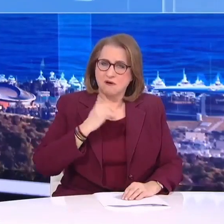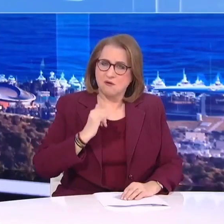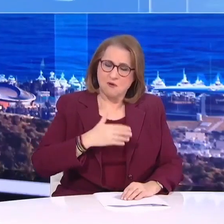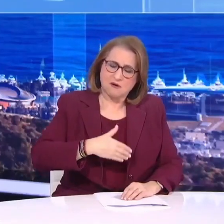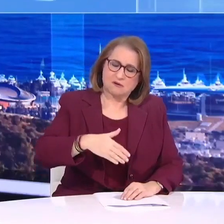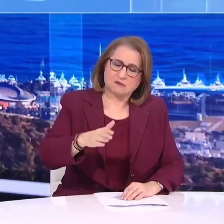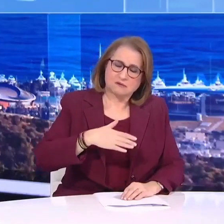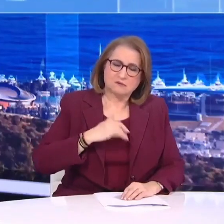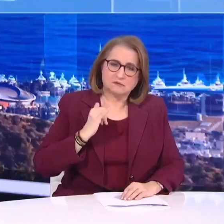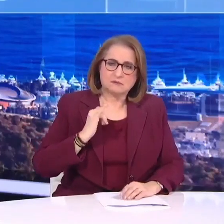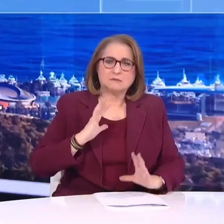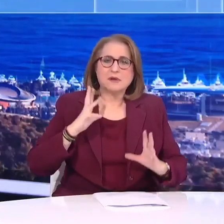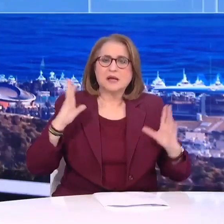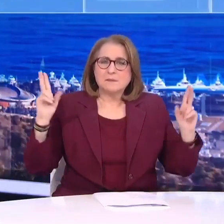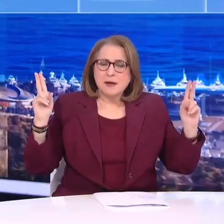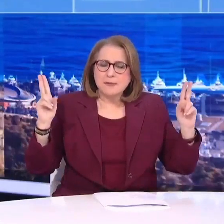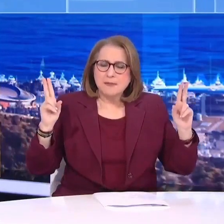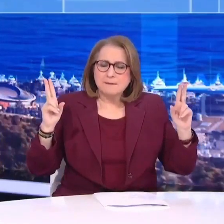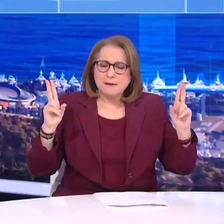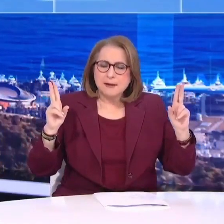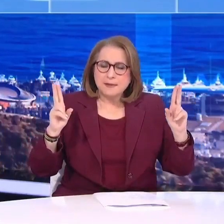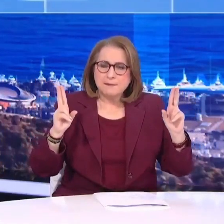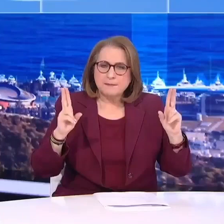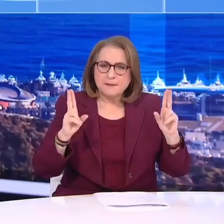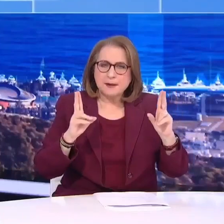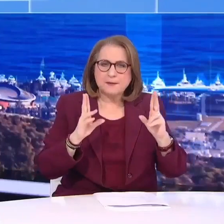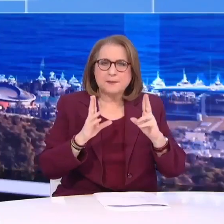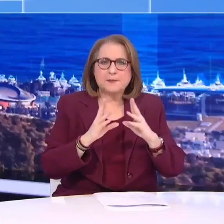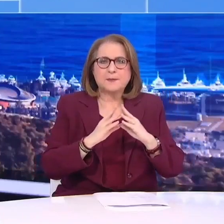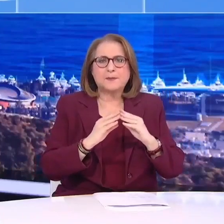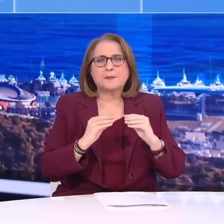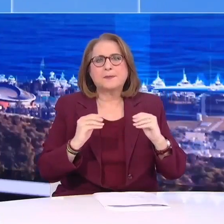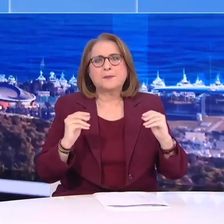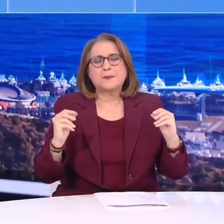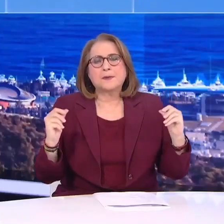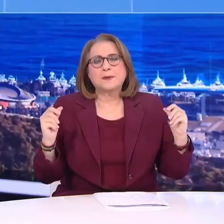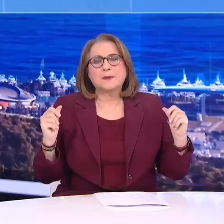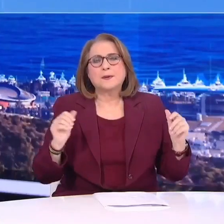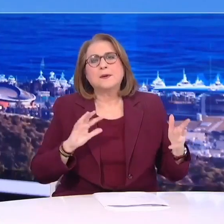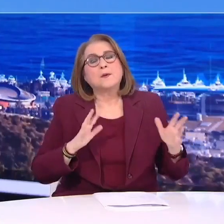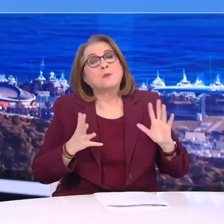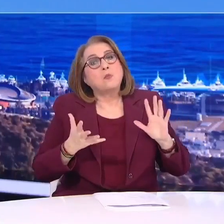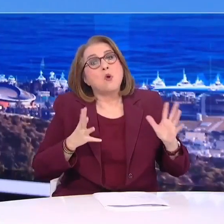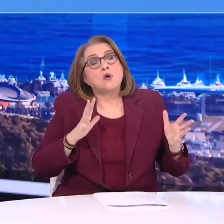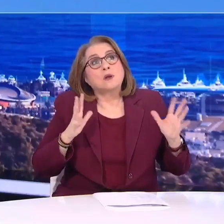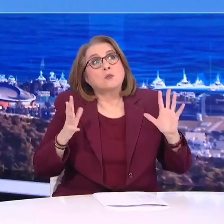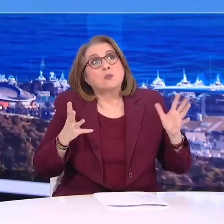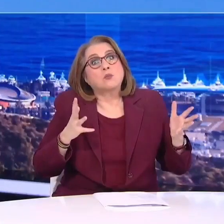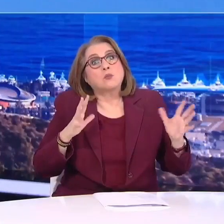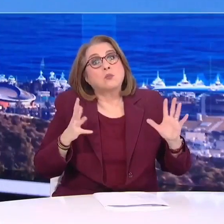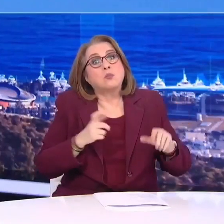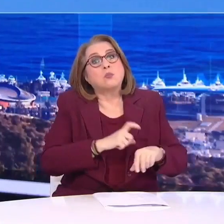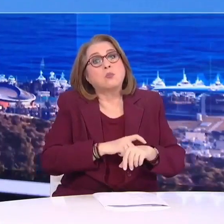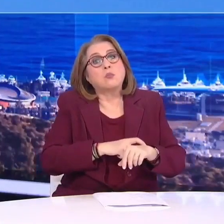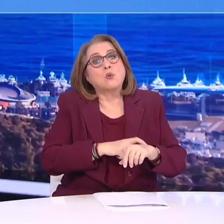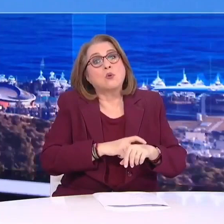χαμηλή μέχρι που θα σβήσει και θα έρθει και πιθανώς κάποια στιγμή, πιθανώς να έρθει και ένα ακόμα κύμα, το πιο πιθανό είναι προς το τέλος